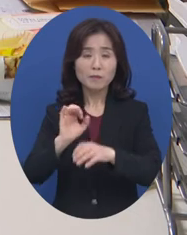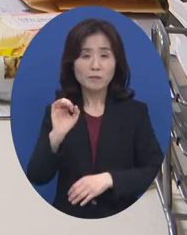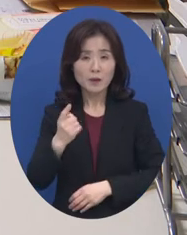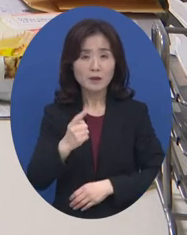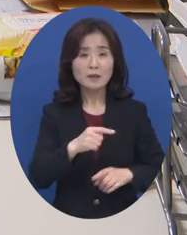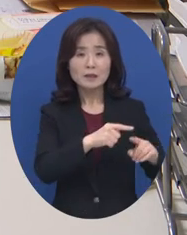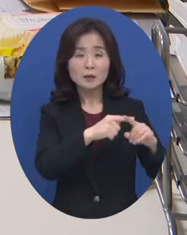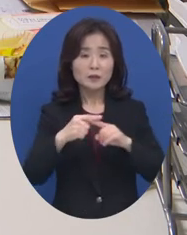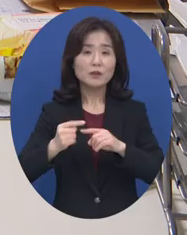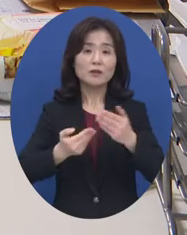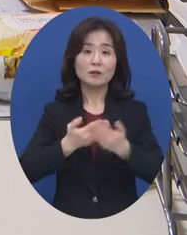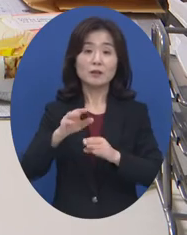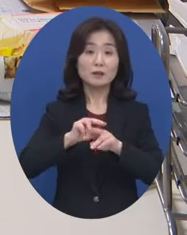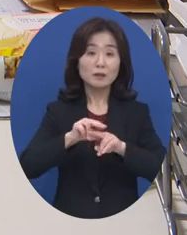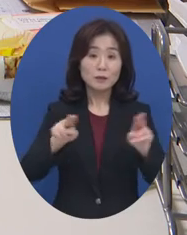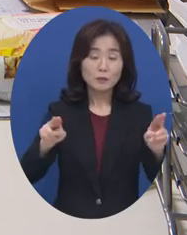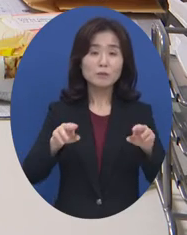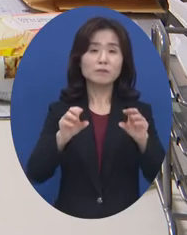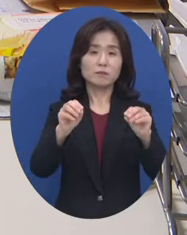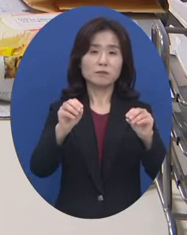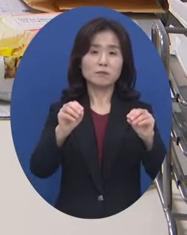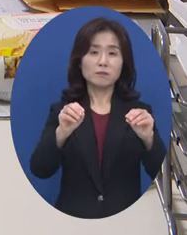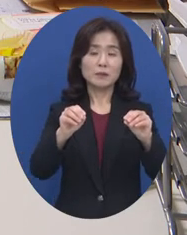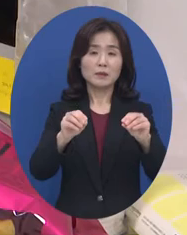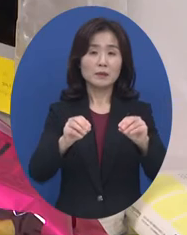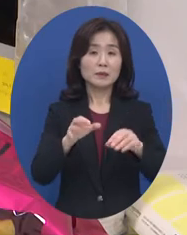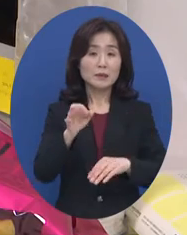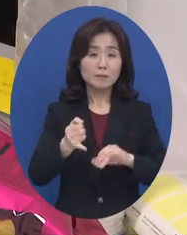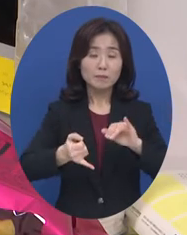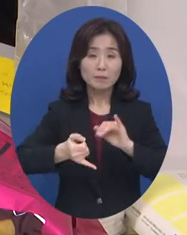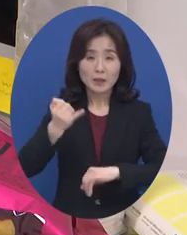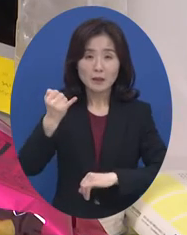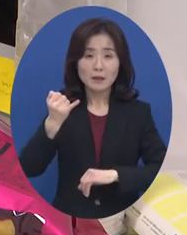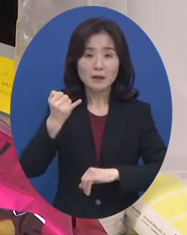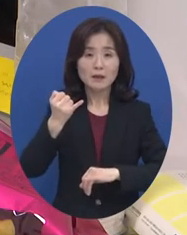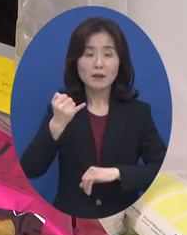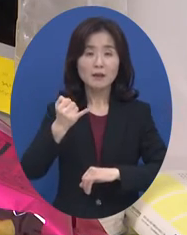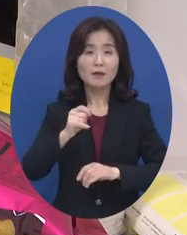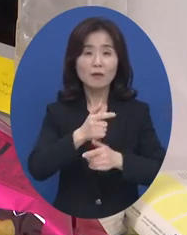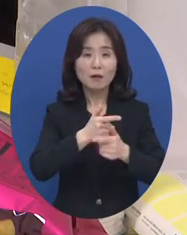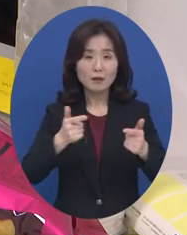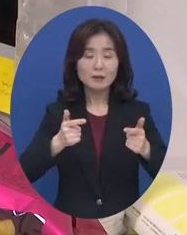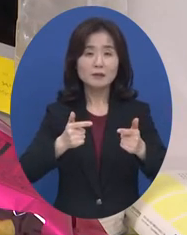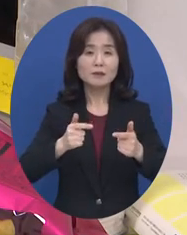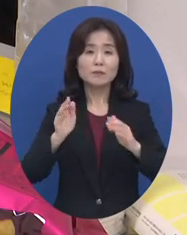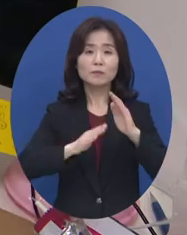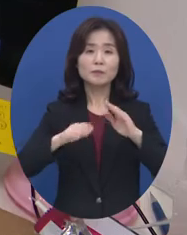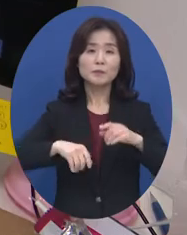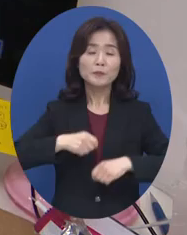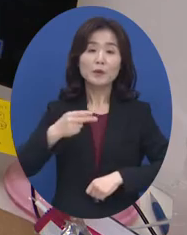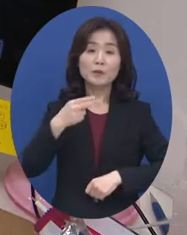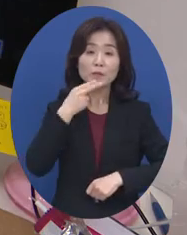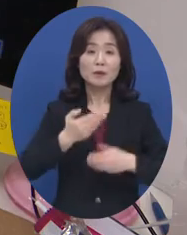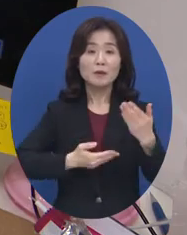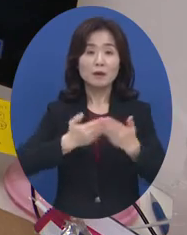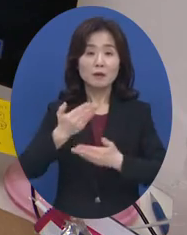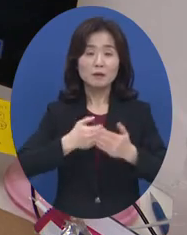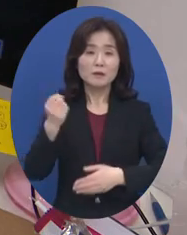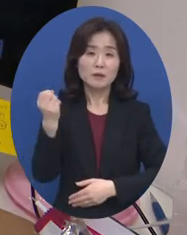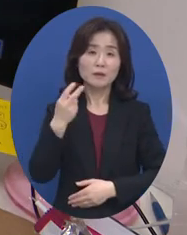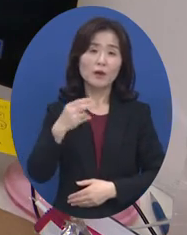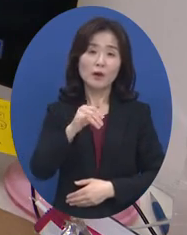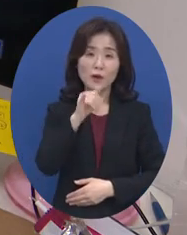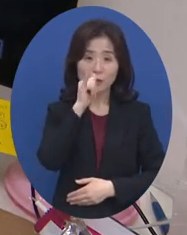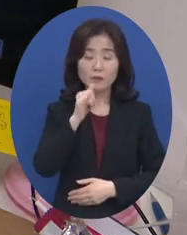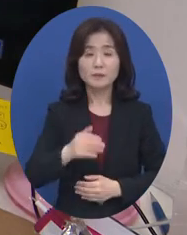일방적인 거래 취소나 중단 대금을 지급하지 않는 경우 등 각종 불공정 행위가 빈번하게 발생하고